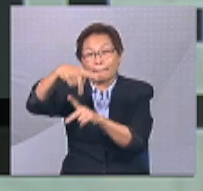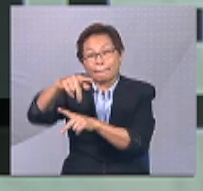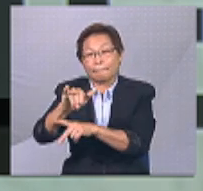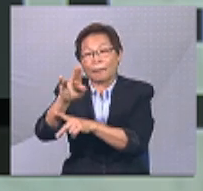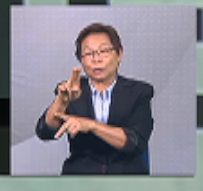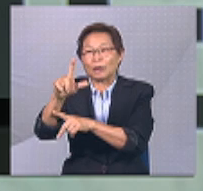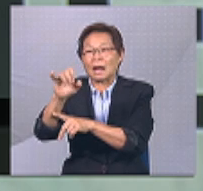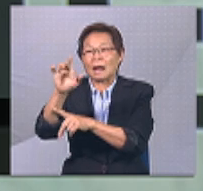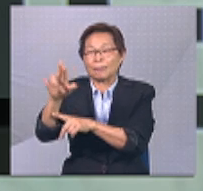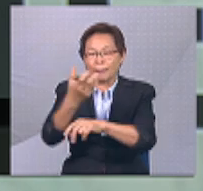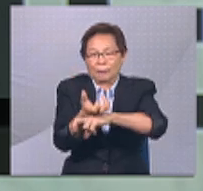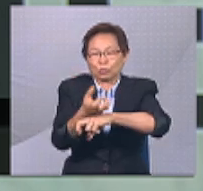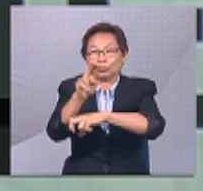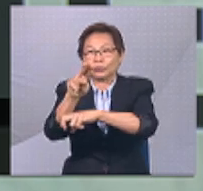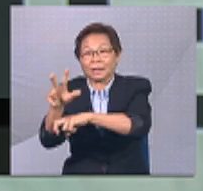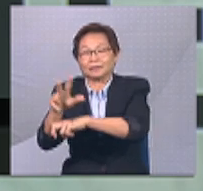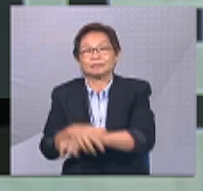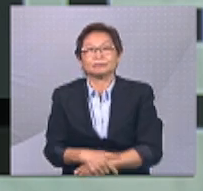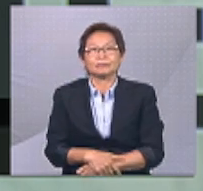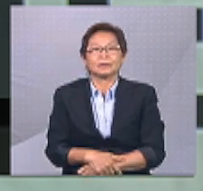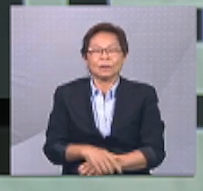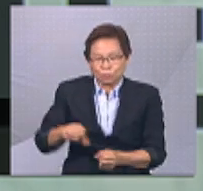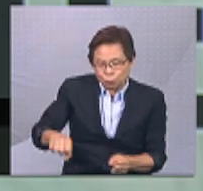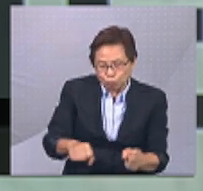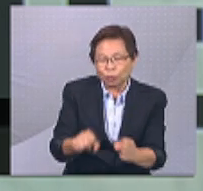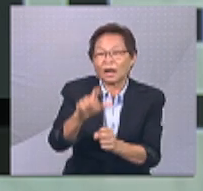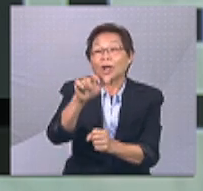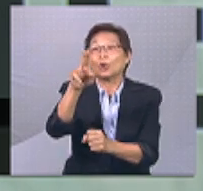Lebar Batu 23. Dan Bukan Sungai Lui,